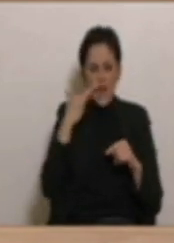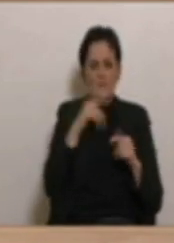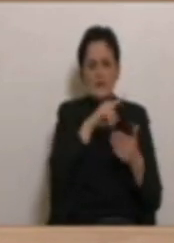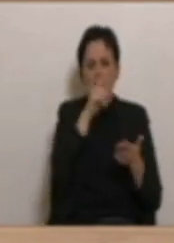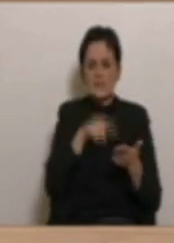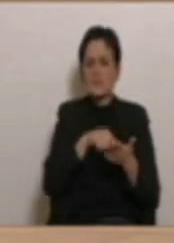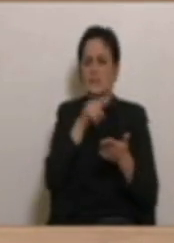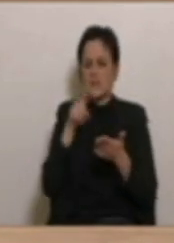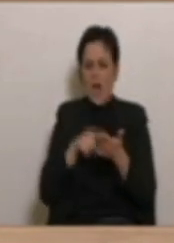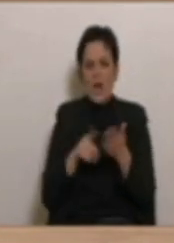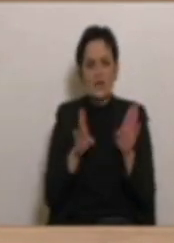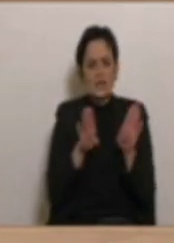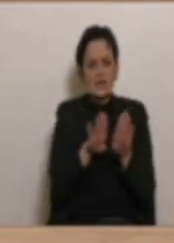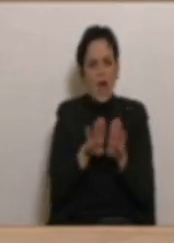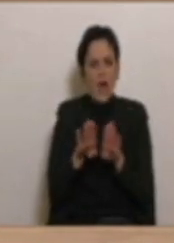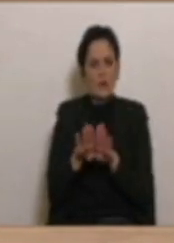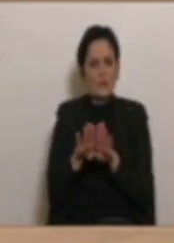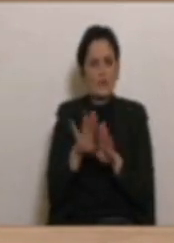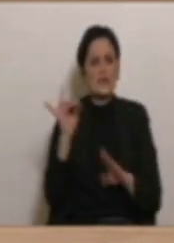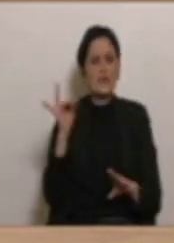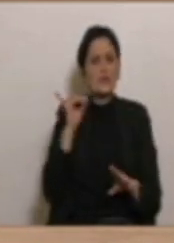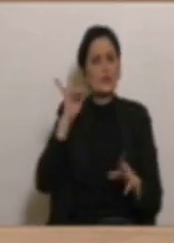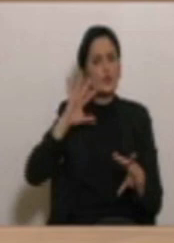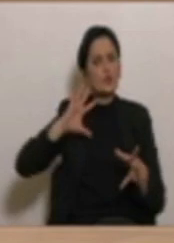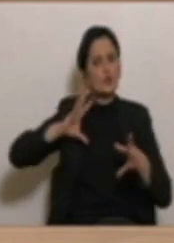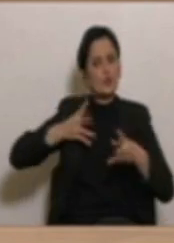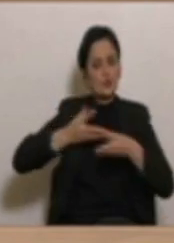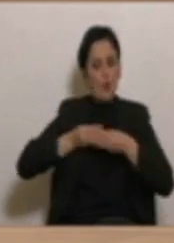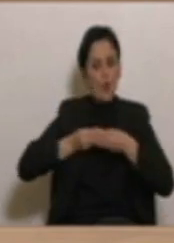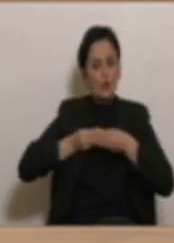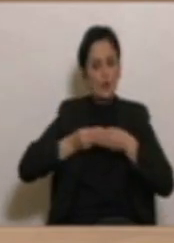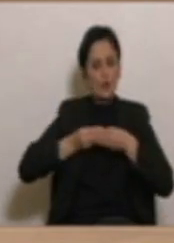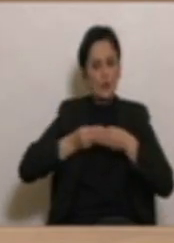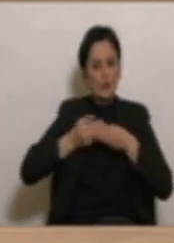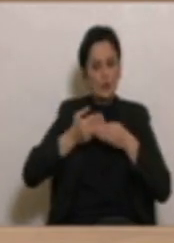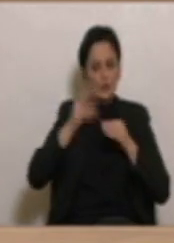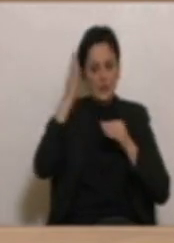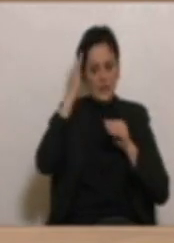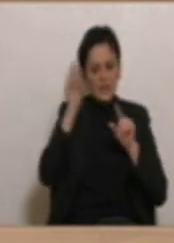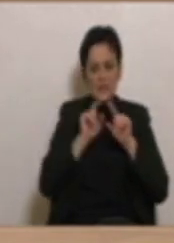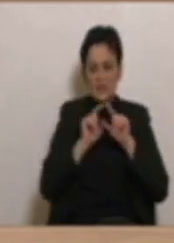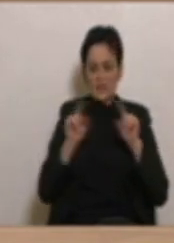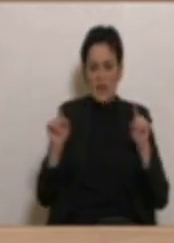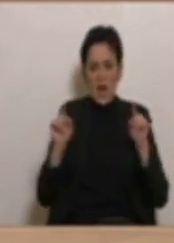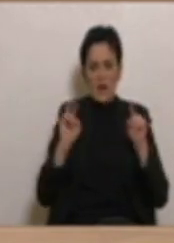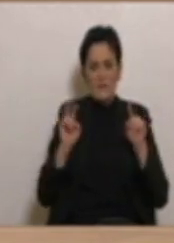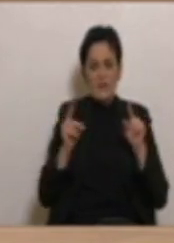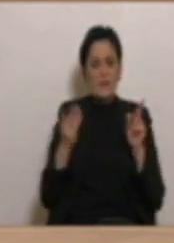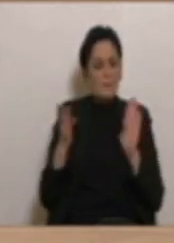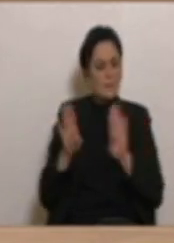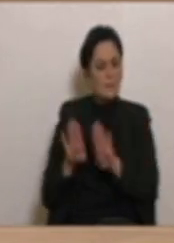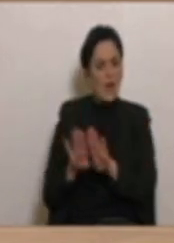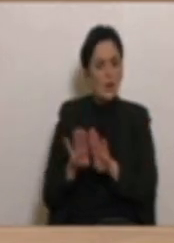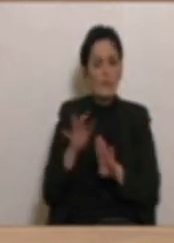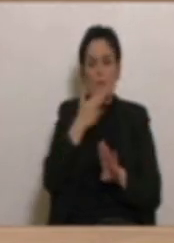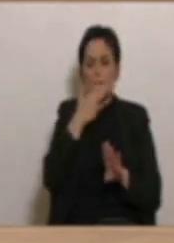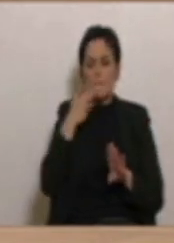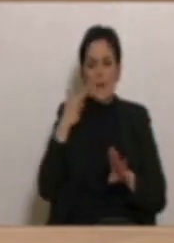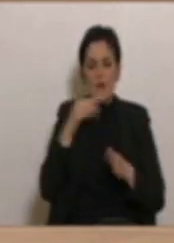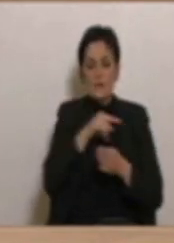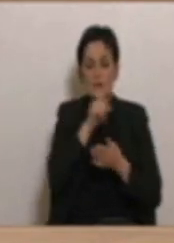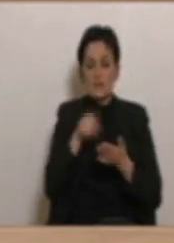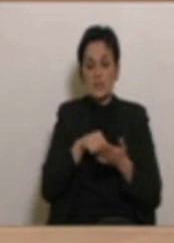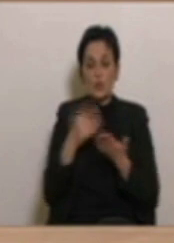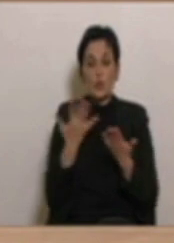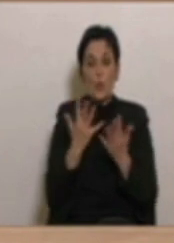თუ შეიძლება ითქვას, ისტორიული თავი. დაგვეხურა ბევრი საკითხი, რომელიც უზრუნველყოფდა